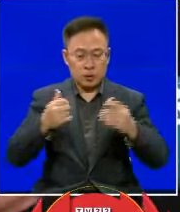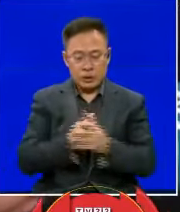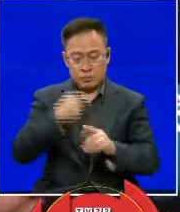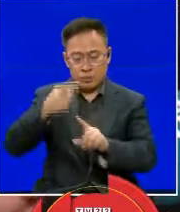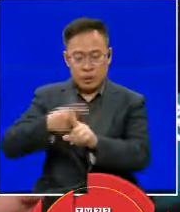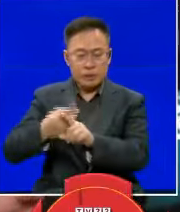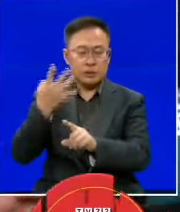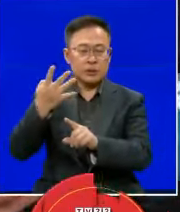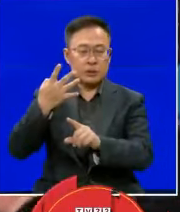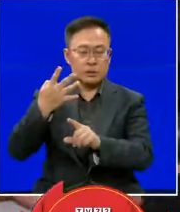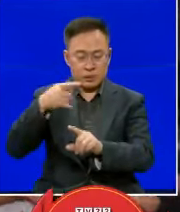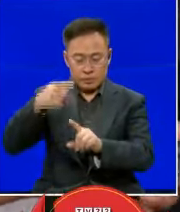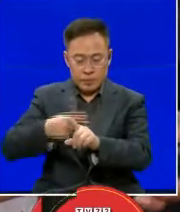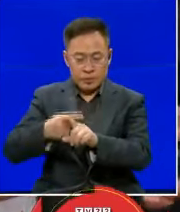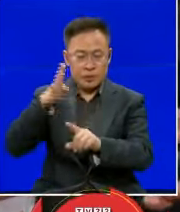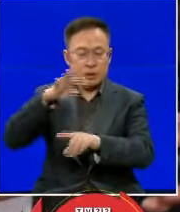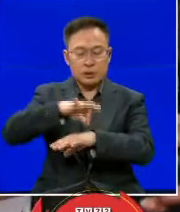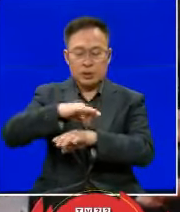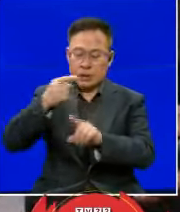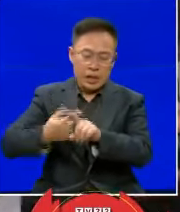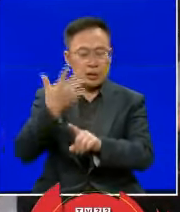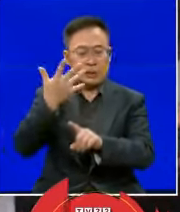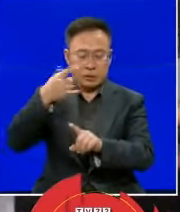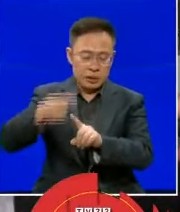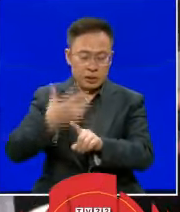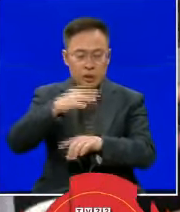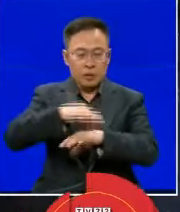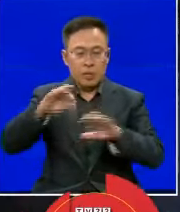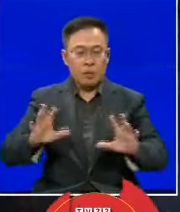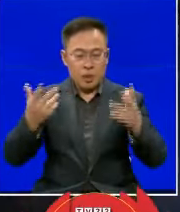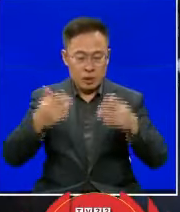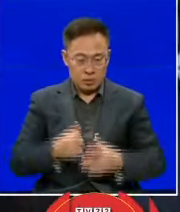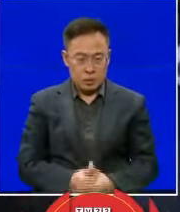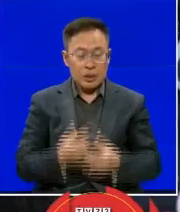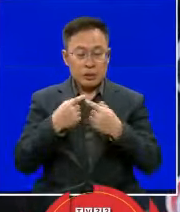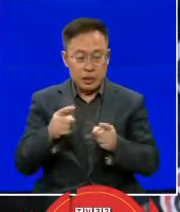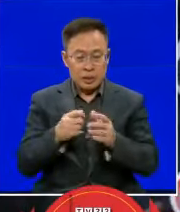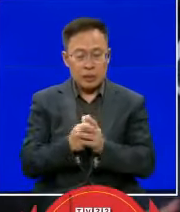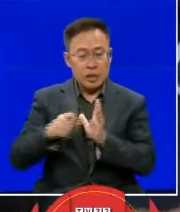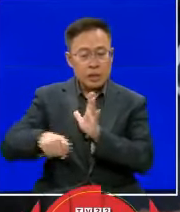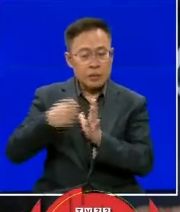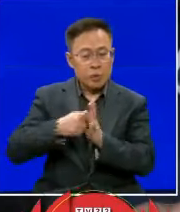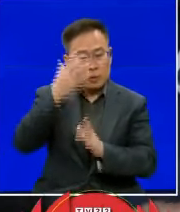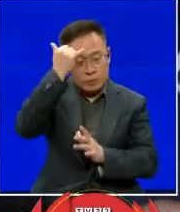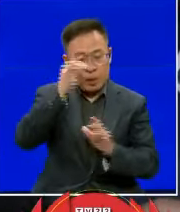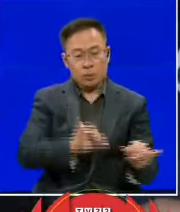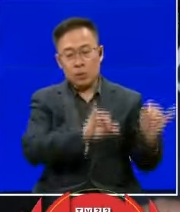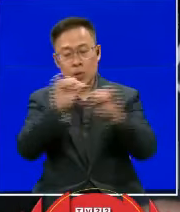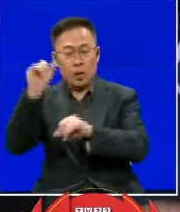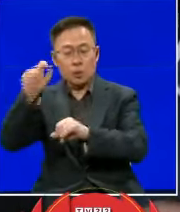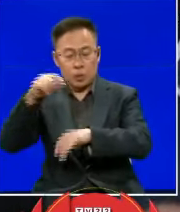ก็อีกแค่ไม่กี่เดือนนะ 5 6 7 8อีก 5เดือนเองท่านผู้ชมครับแต่เขาบอกว่าถ้าเกิดเป็นเหตุผลว่าทำไมถึงจะบอกว่าให้มีการโยก